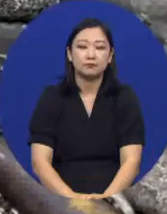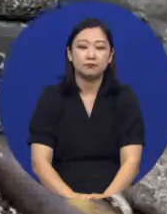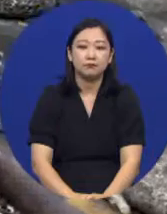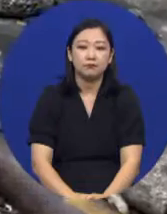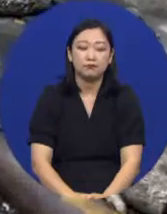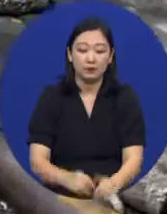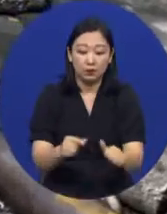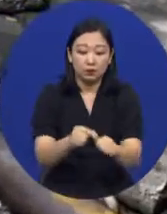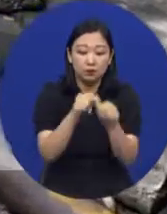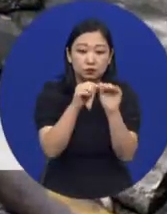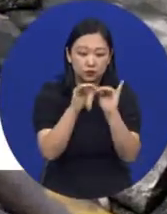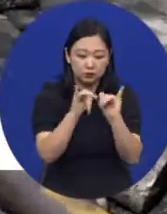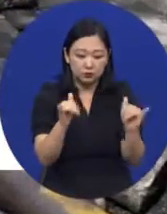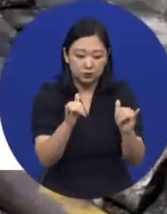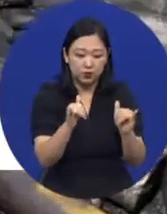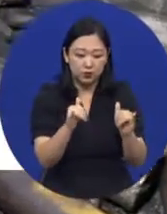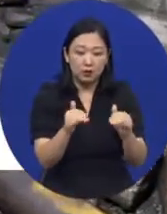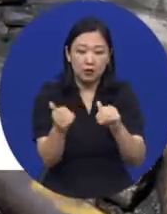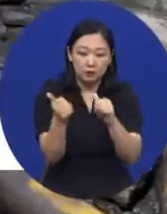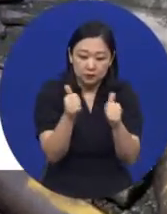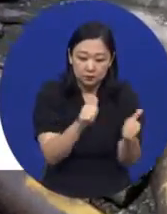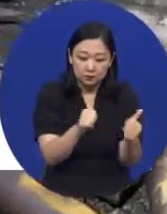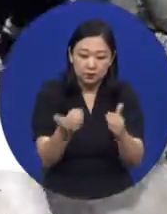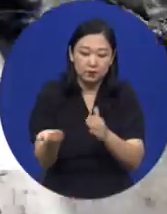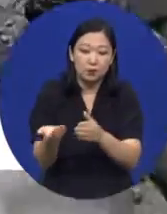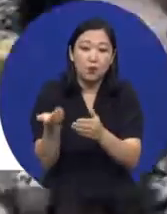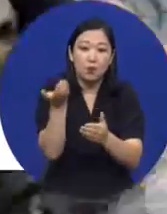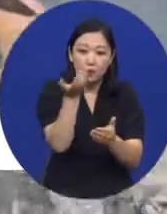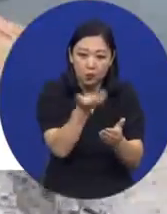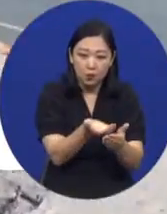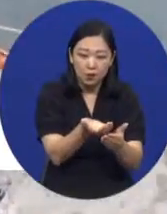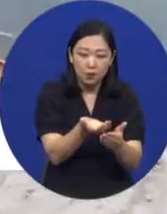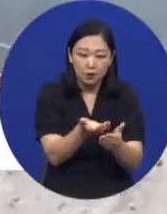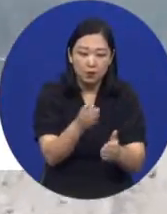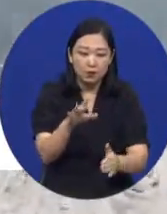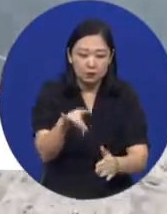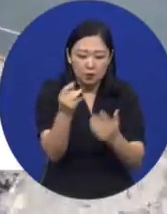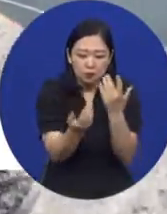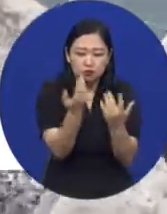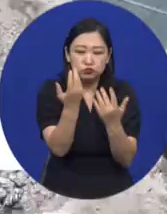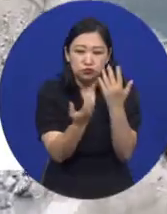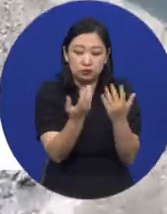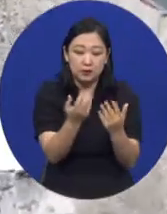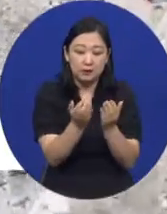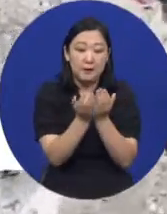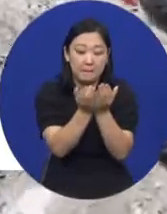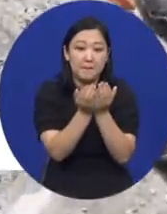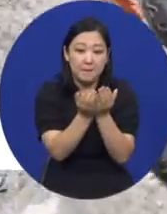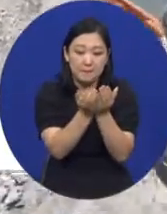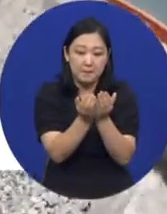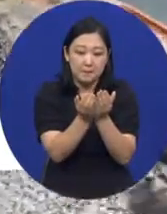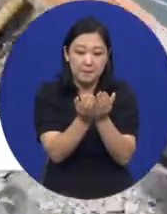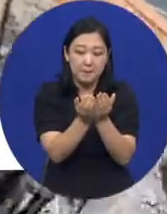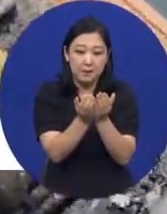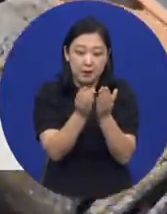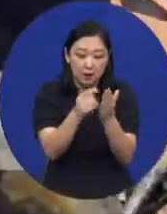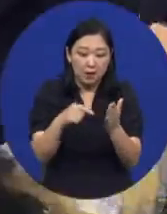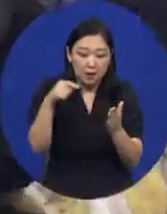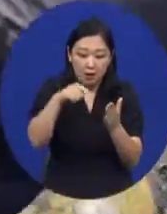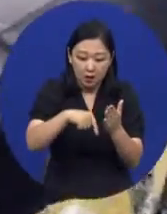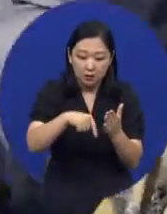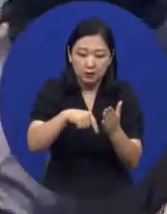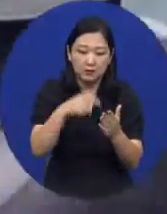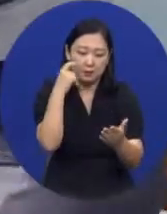해경 구조대가 시신 한 구를 부둣가로 옮깁니다. 시신은 처음 불이 난 29톤급 근해 체납기 어선 선미